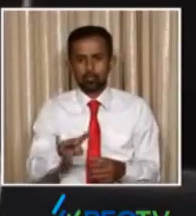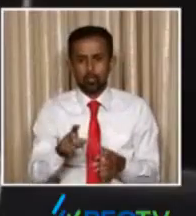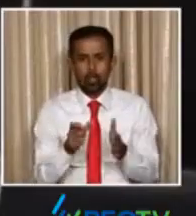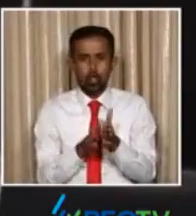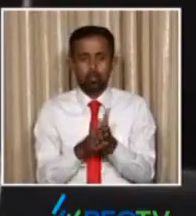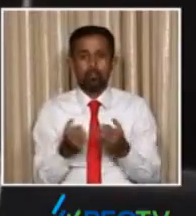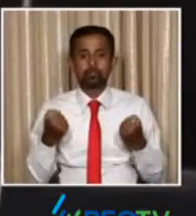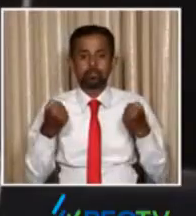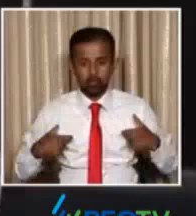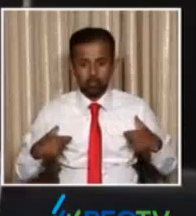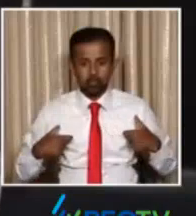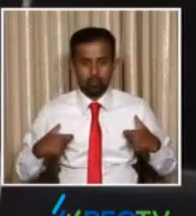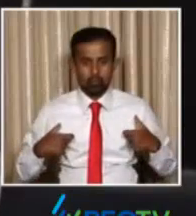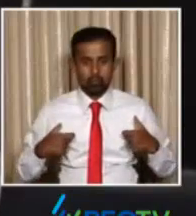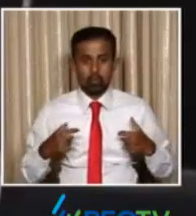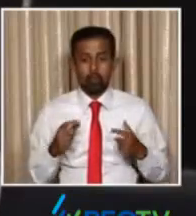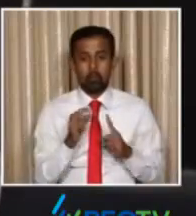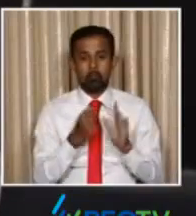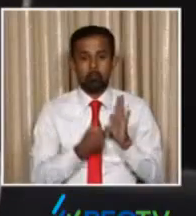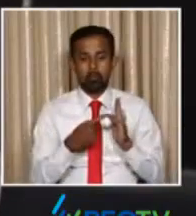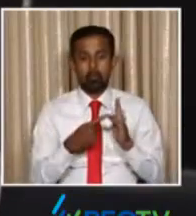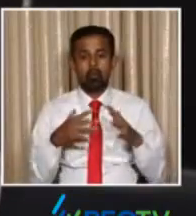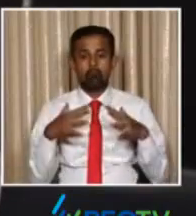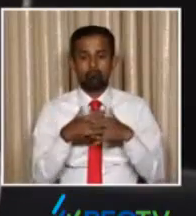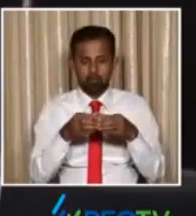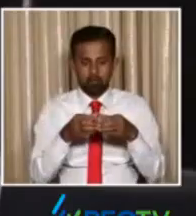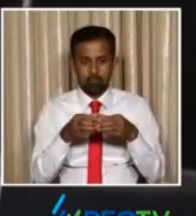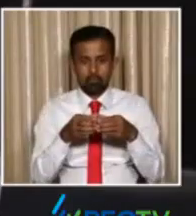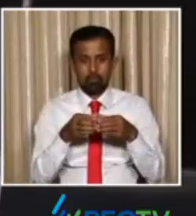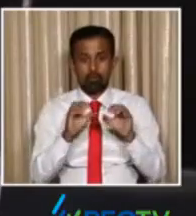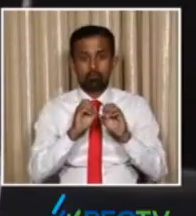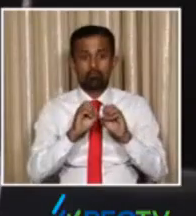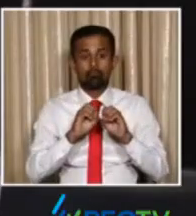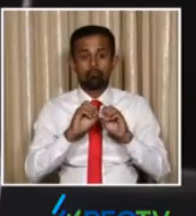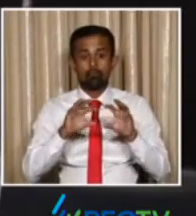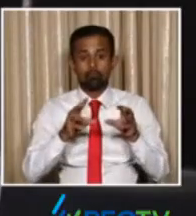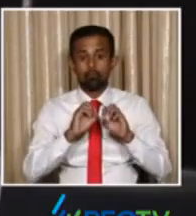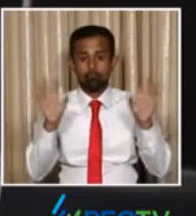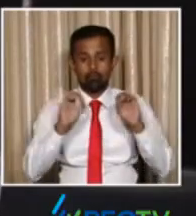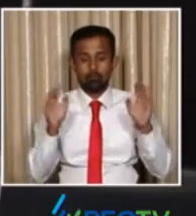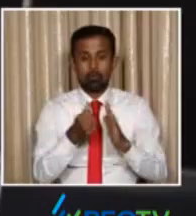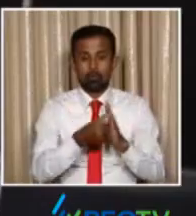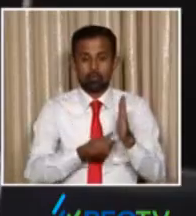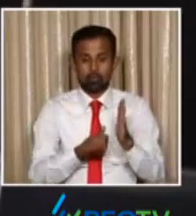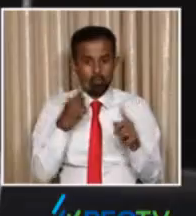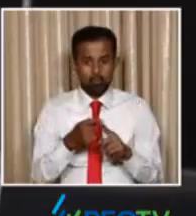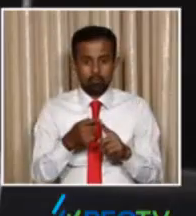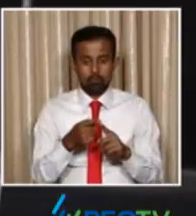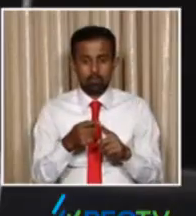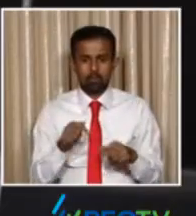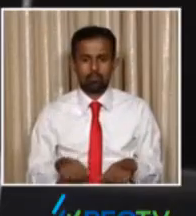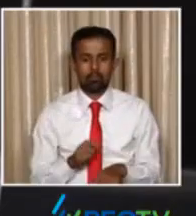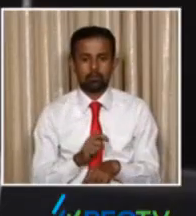Sabave Sabapati Dure Darani, Achari Vijedas Rajapaksa Metuma. විද්‍යුත් විකාශන අධිකාරිය පනත් කෙටුම්පත පිළිබඳ